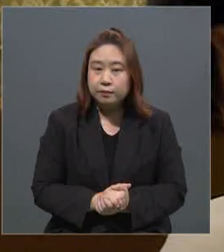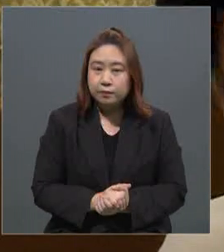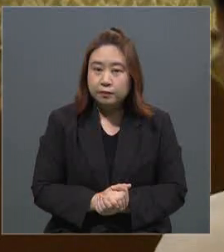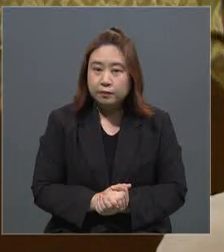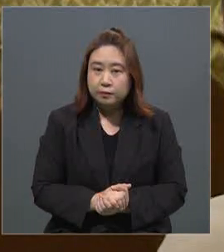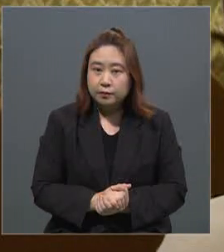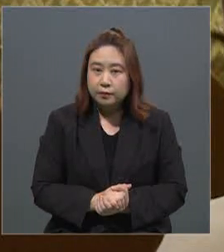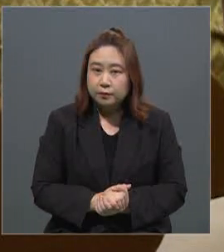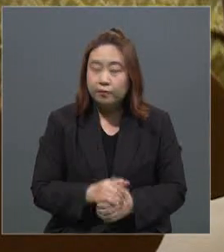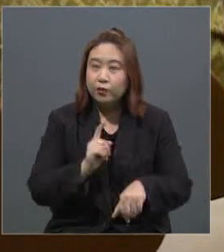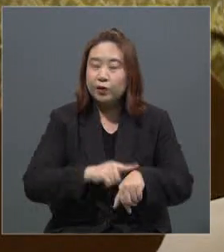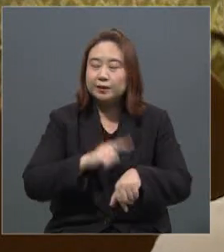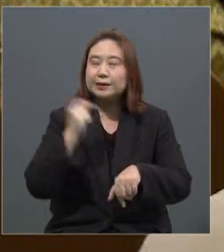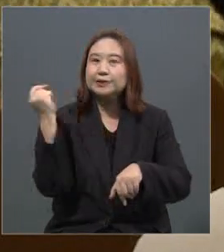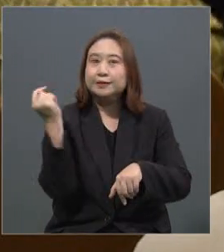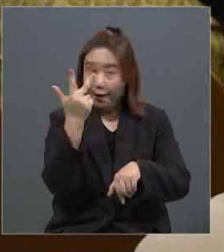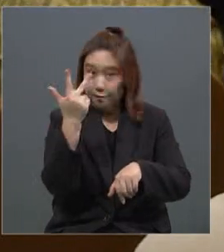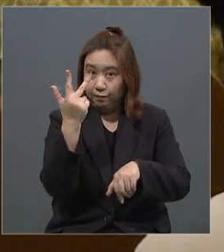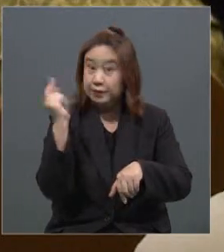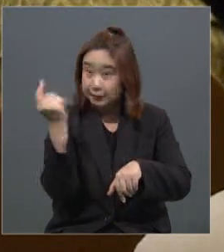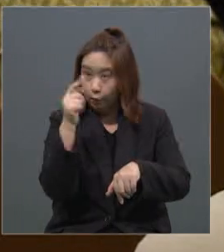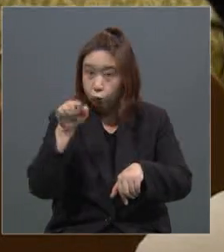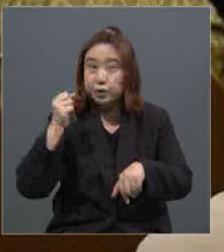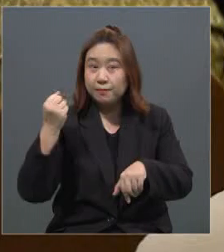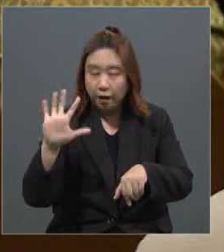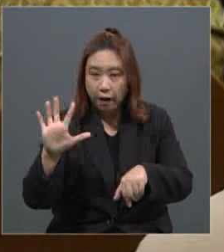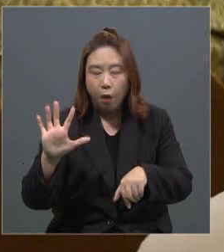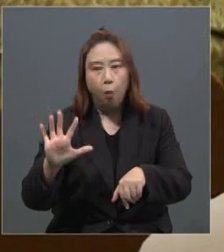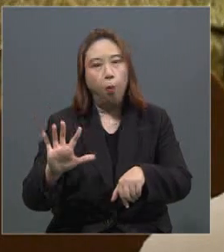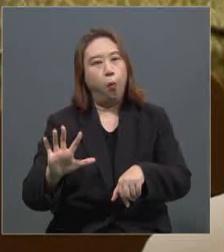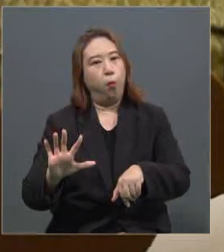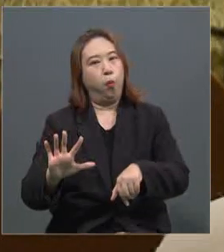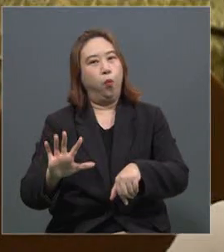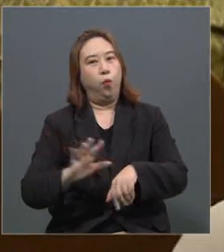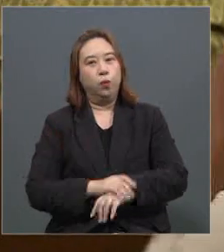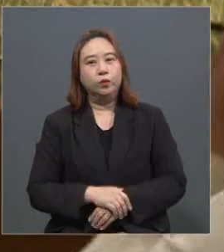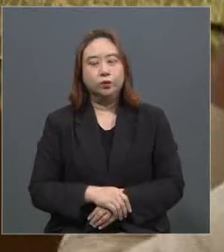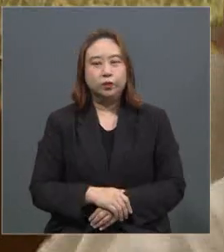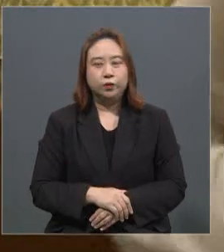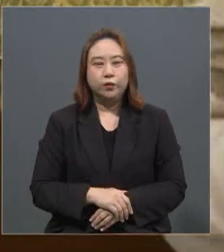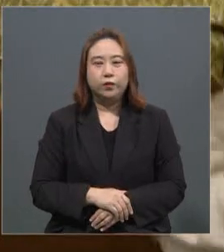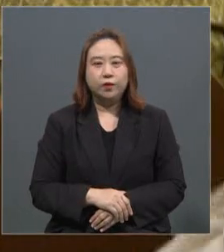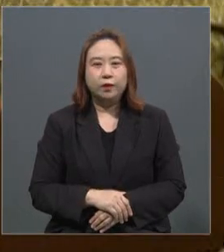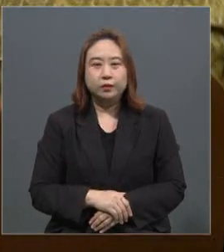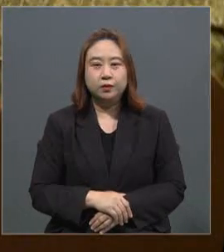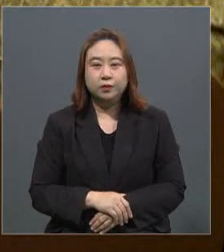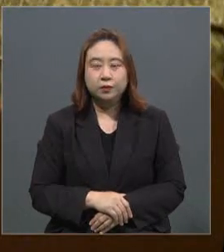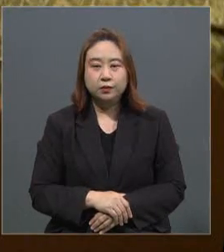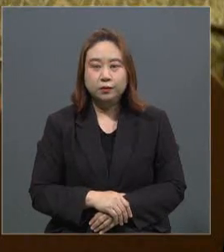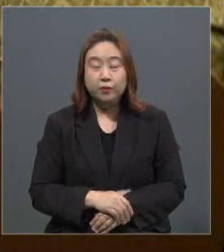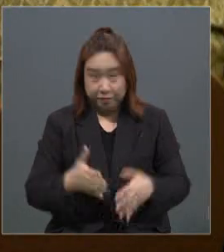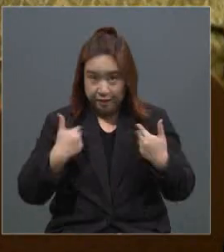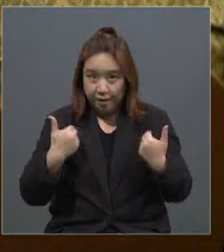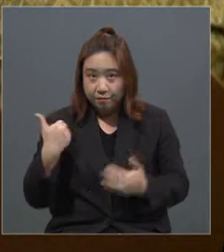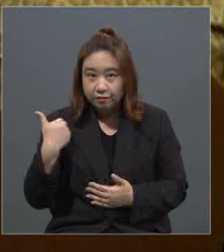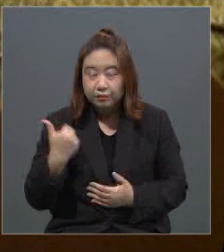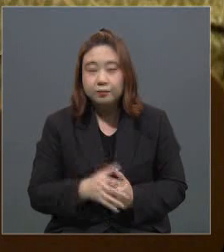ได้ตอนตี 35 ค่โอ้ ตี 35 เล็เด็ดหอเป่าให้ตี 35 นะดีใ